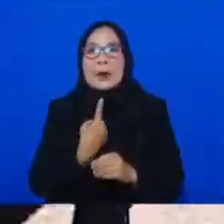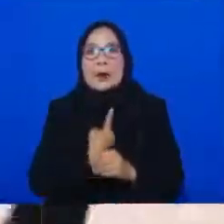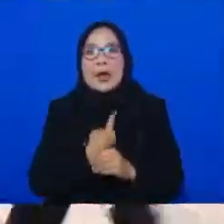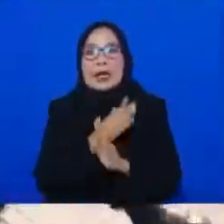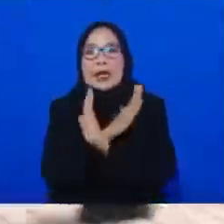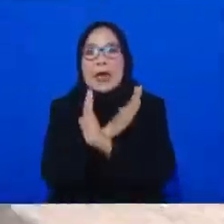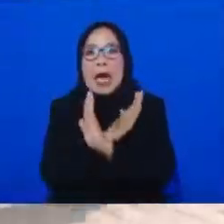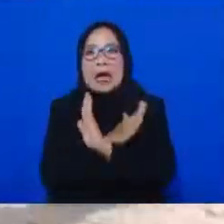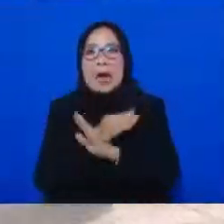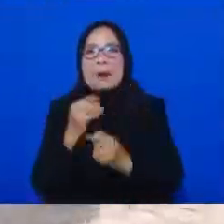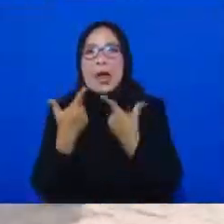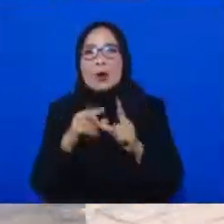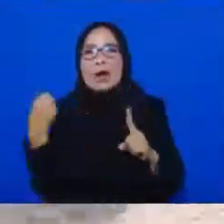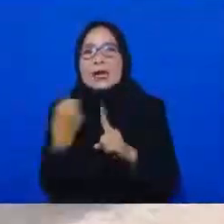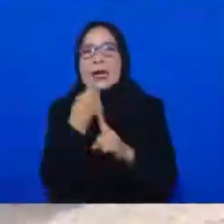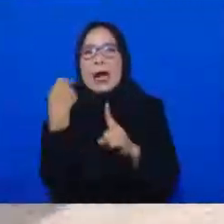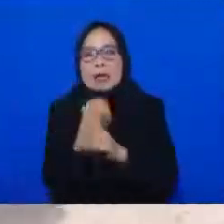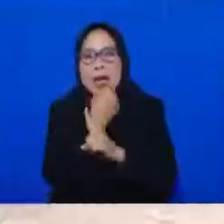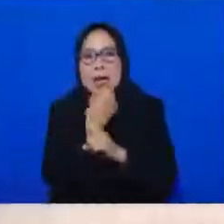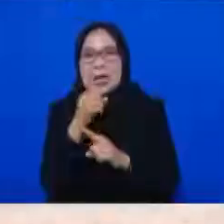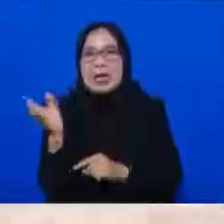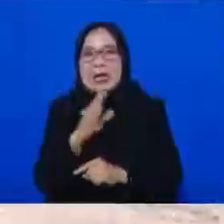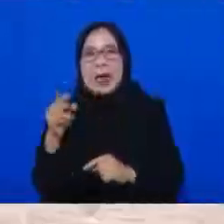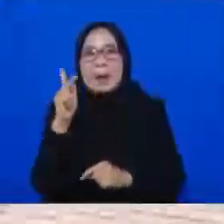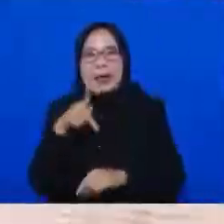kasar, dan tidak patut.